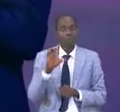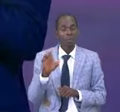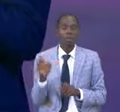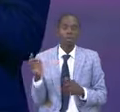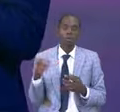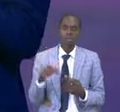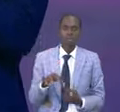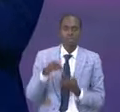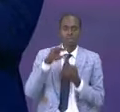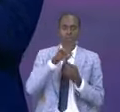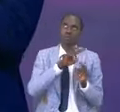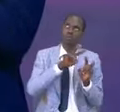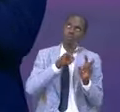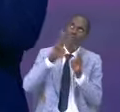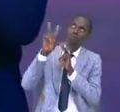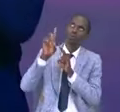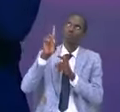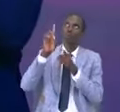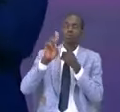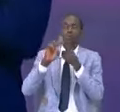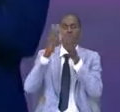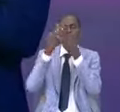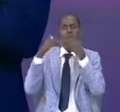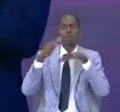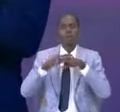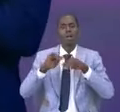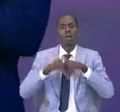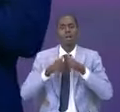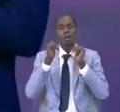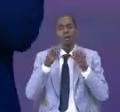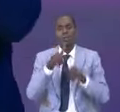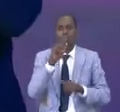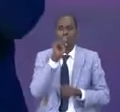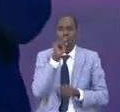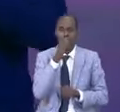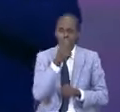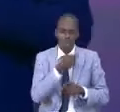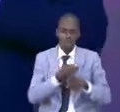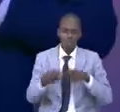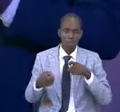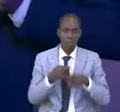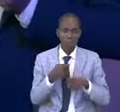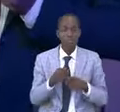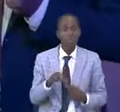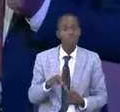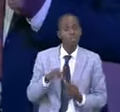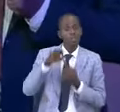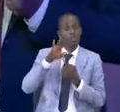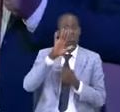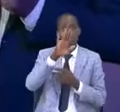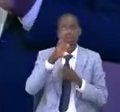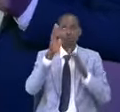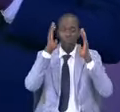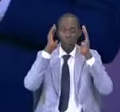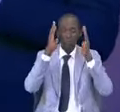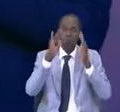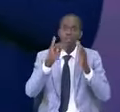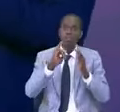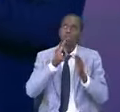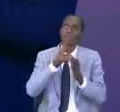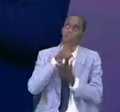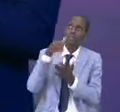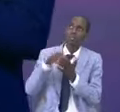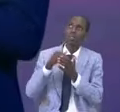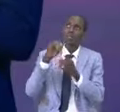comment pouvez-vous endurer la persécution à moins que votre attention ne soit fixée sur le ciel comment pouvez-vous souffrir